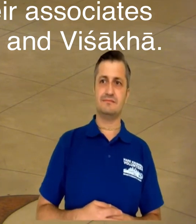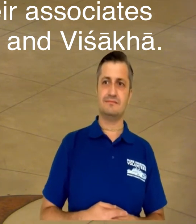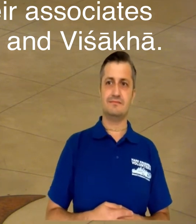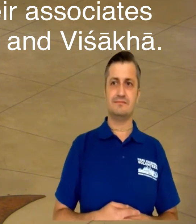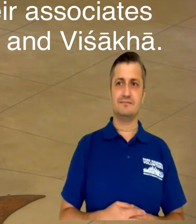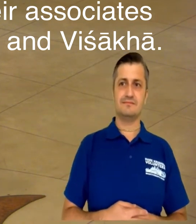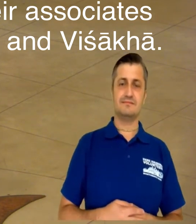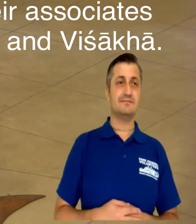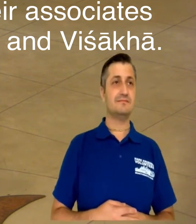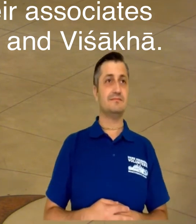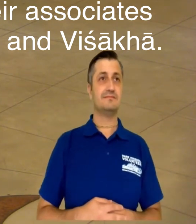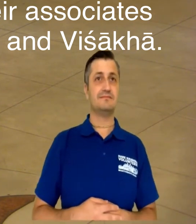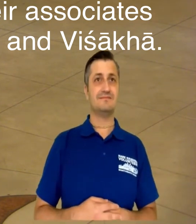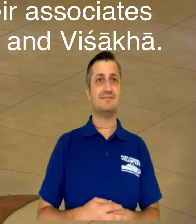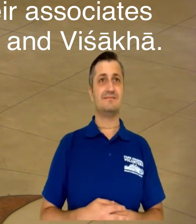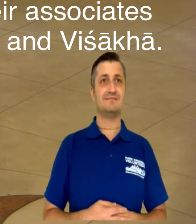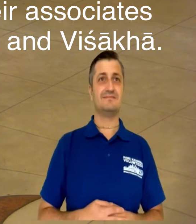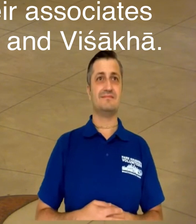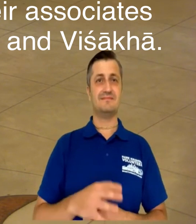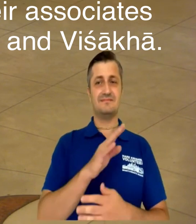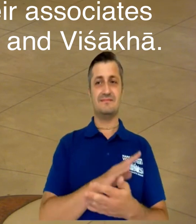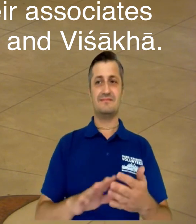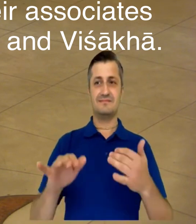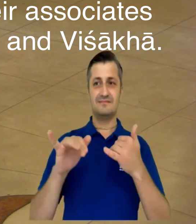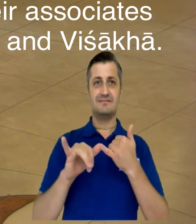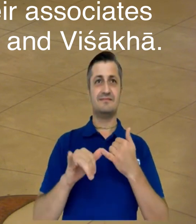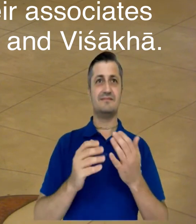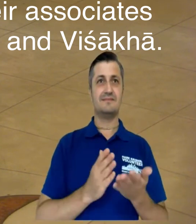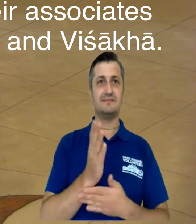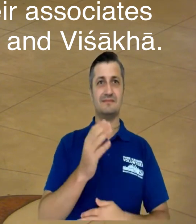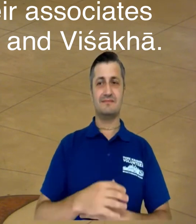Sagana Lalita Shri Vishakam Vitamsha